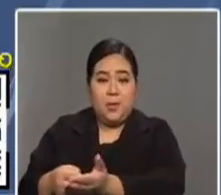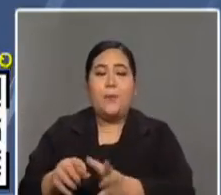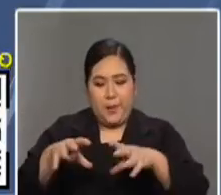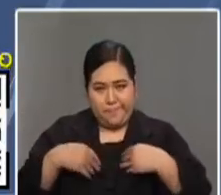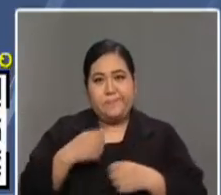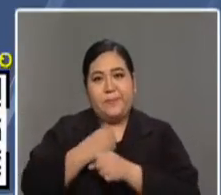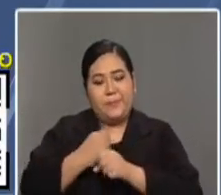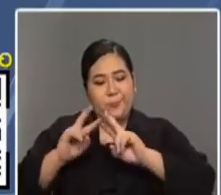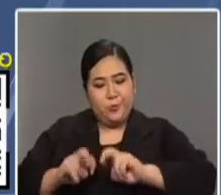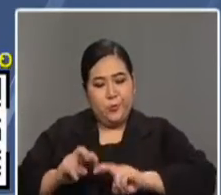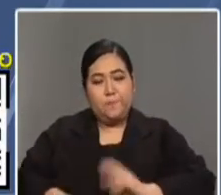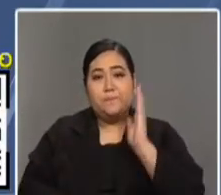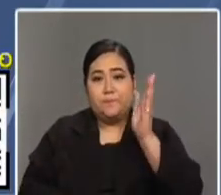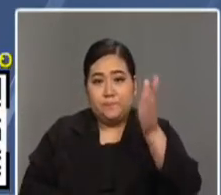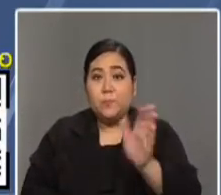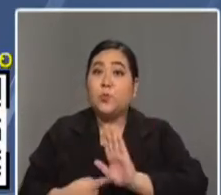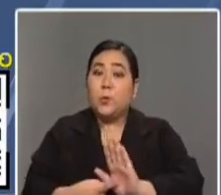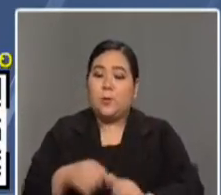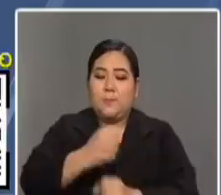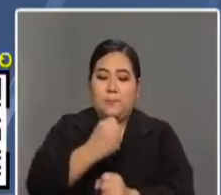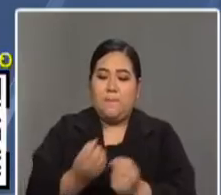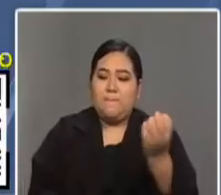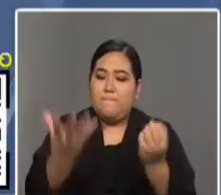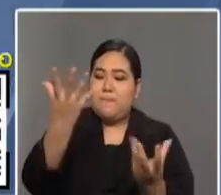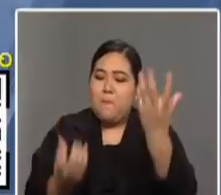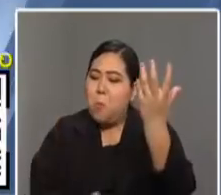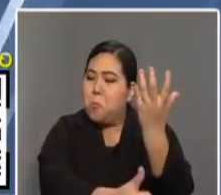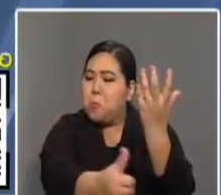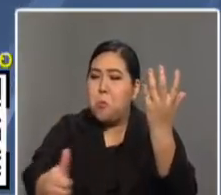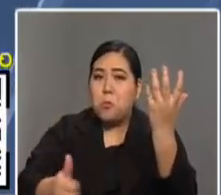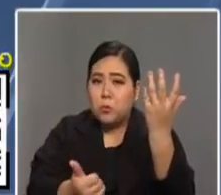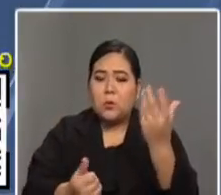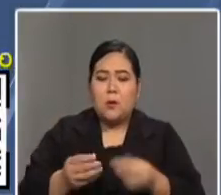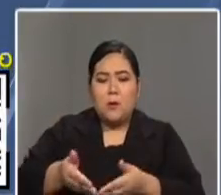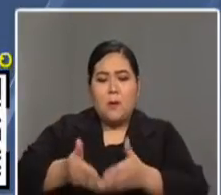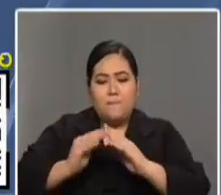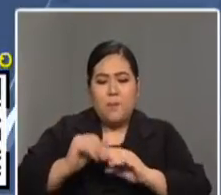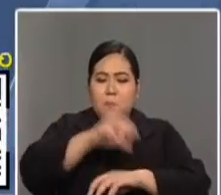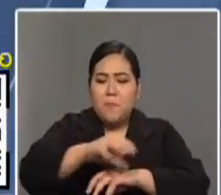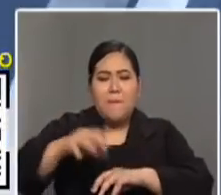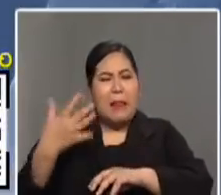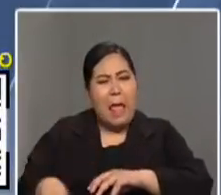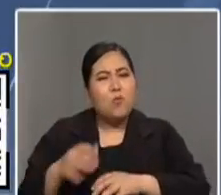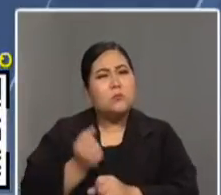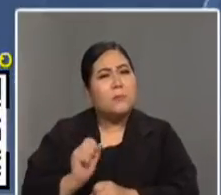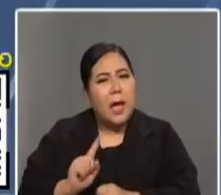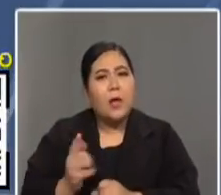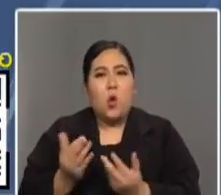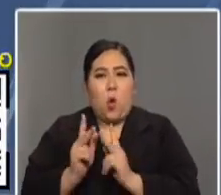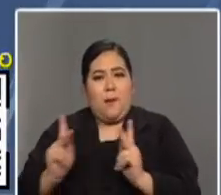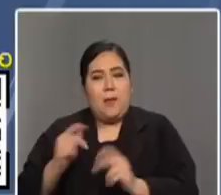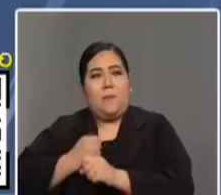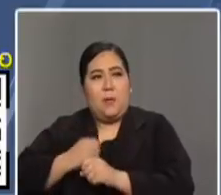านะคะอย่างเช่นการทำให้เป็นเขตอุทยานให้เป็นป่าสมบูรณ์จะทำอะไรกับสิ่งปลูกสร้างต่อไปก็จะตั้งกรรมการขึ้นมาเพื่อดำเนินง